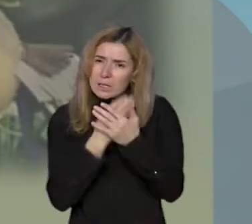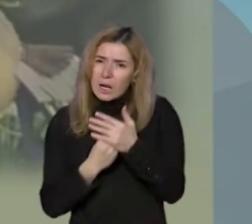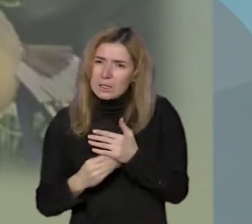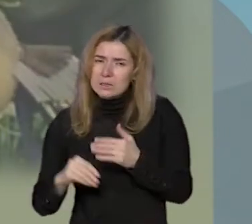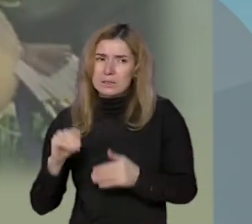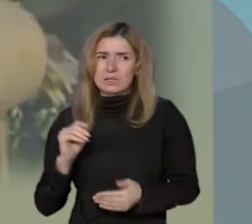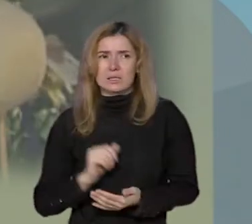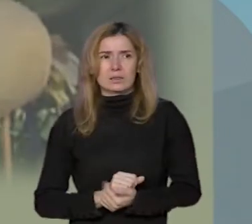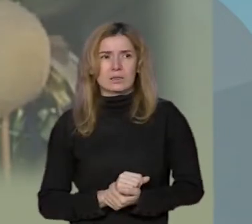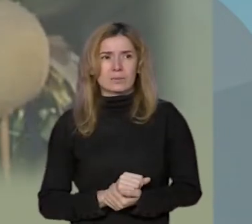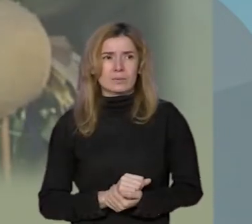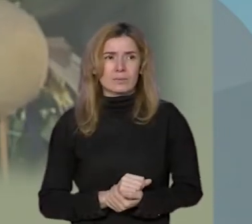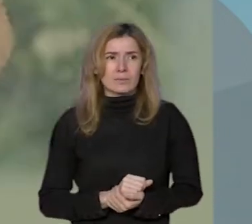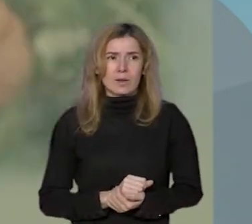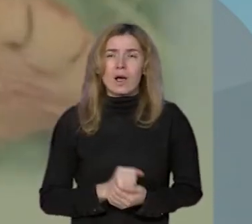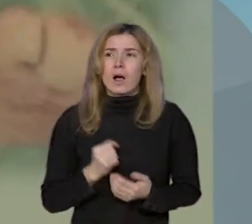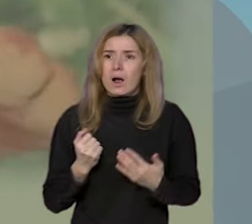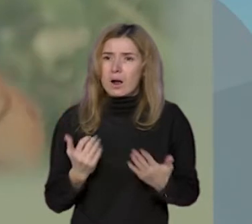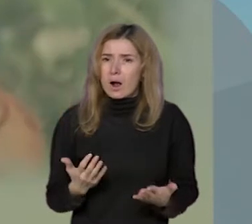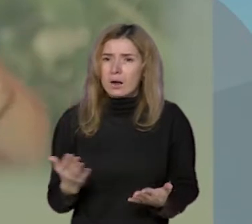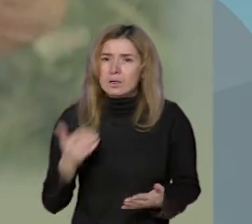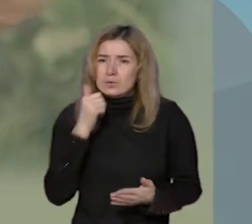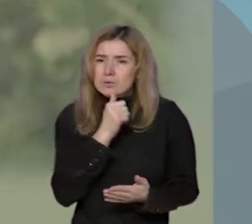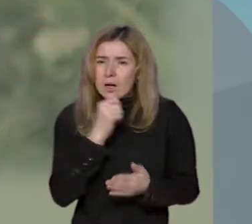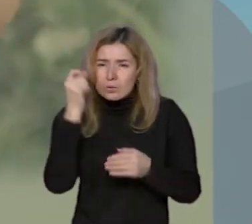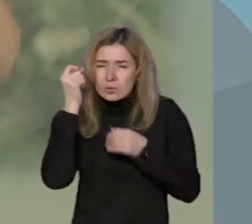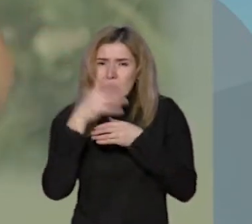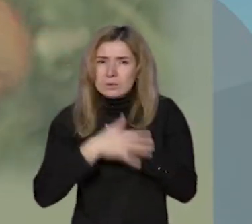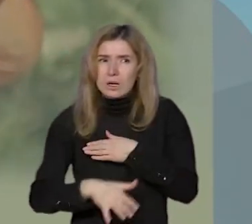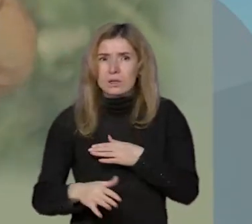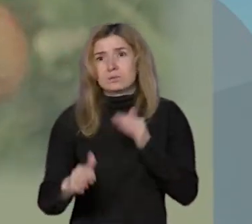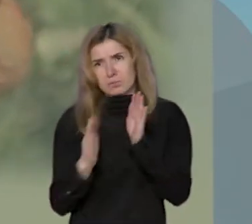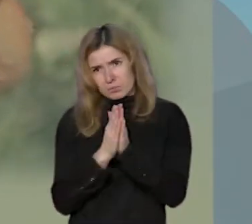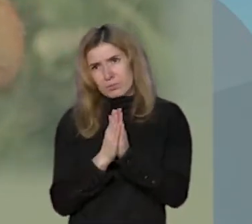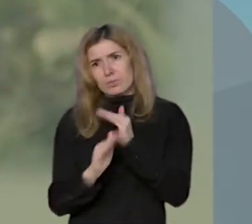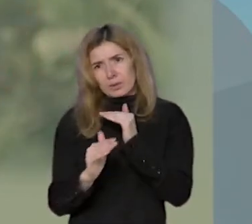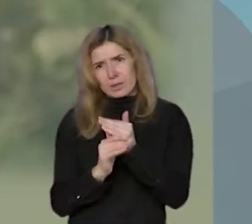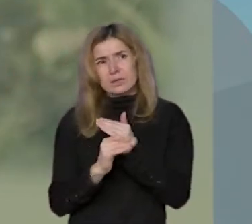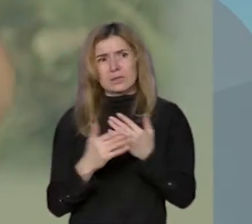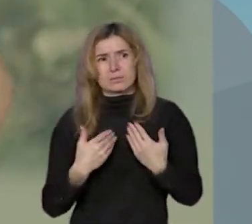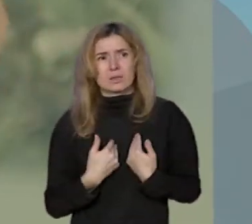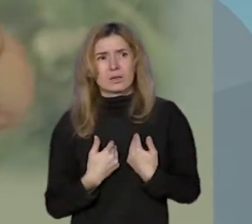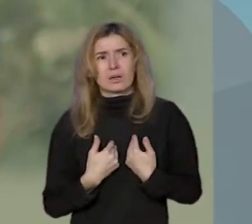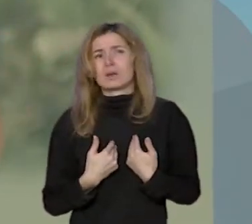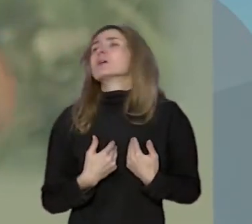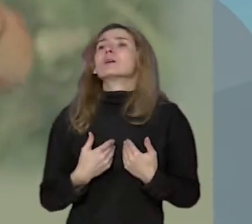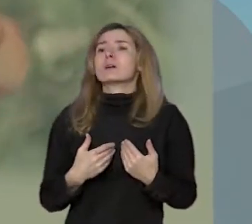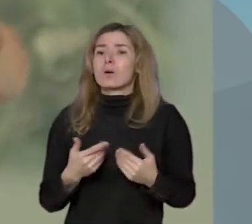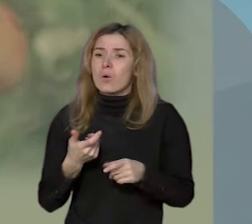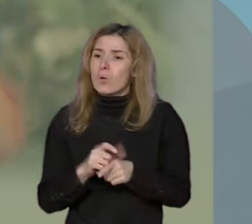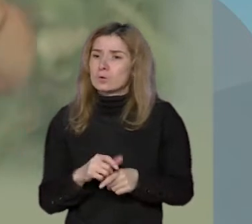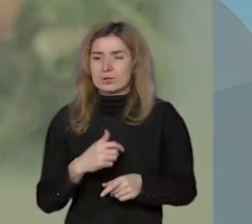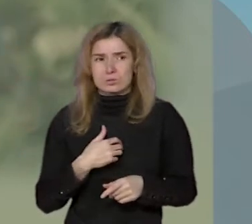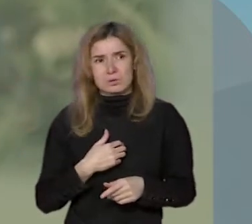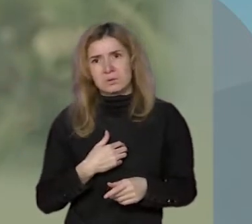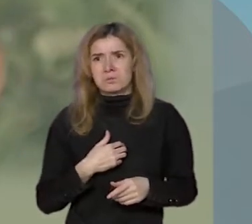скрыта. Правда? А как же эту тайну узнать? Помоги мне, дядюшка журавль, очень